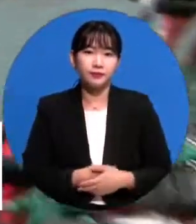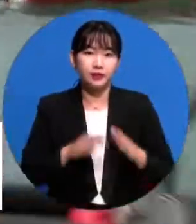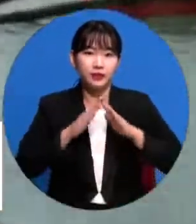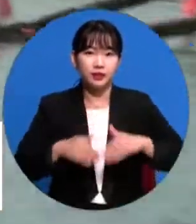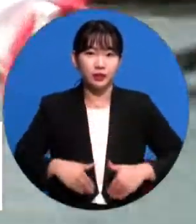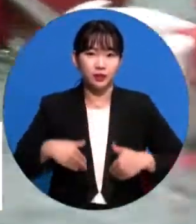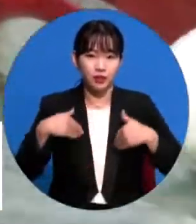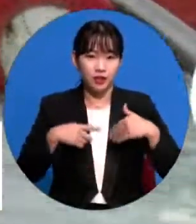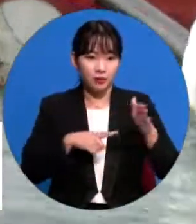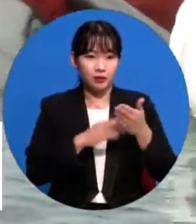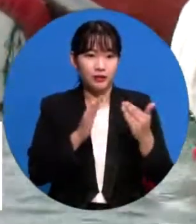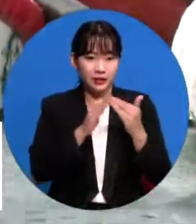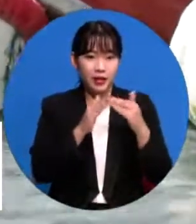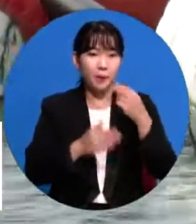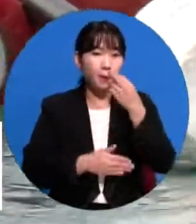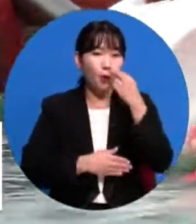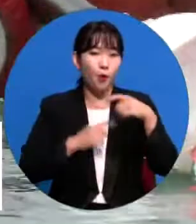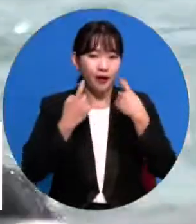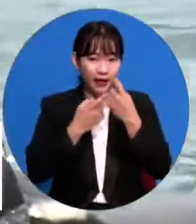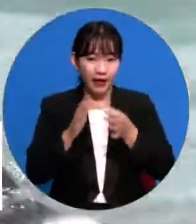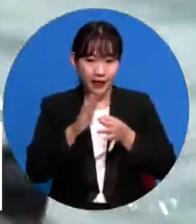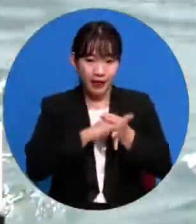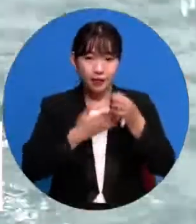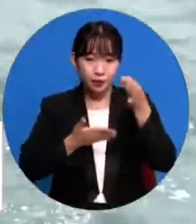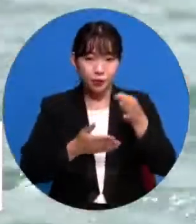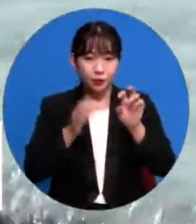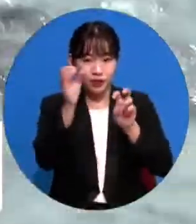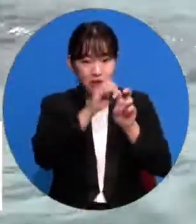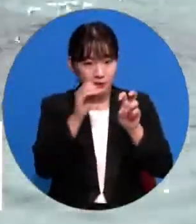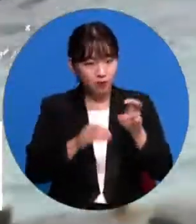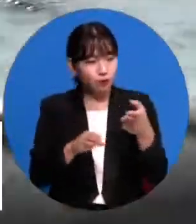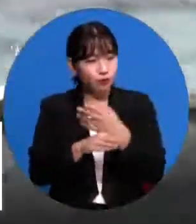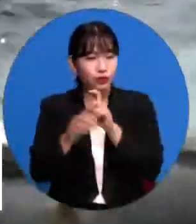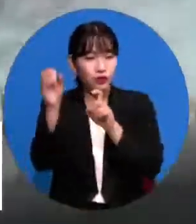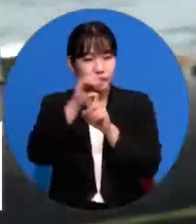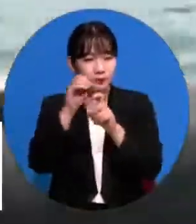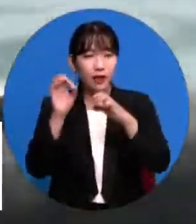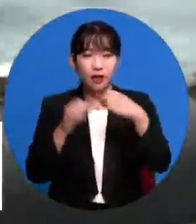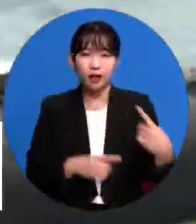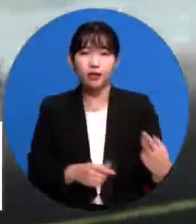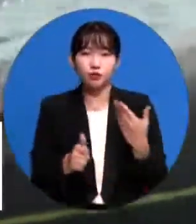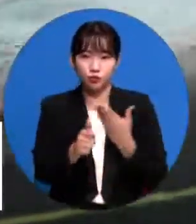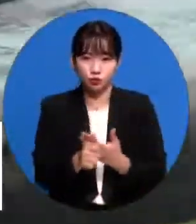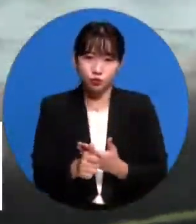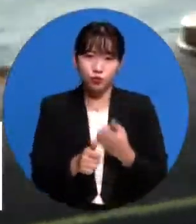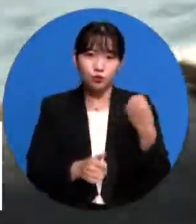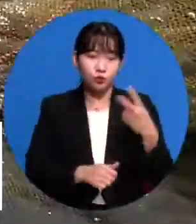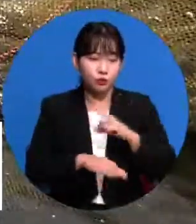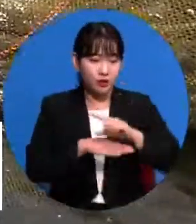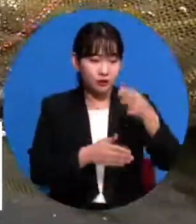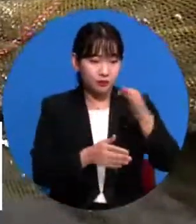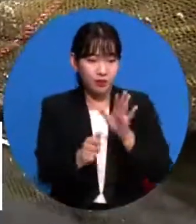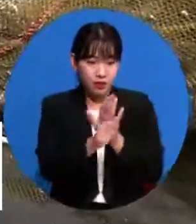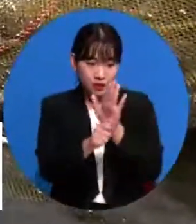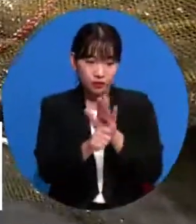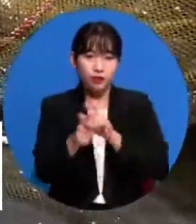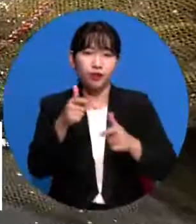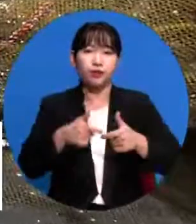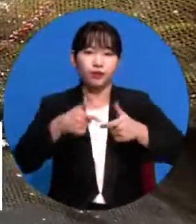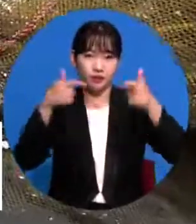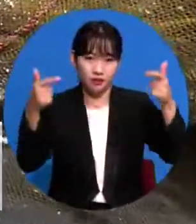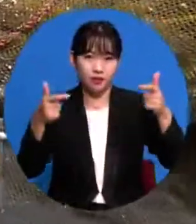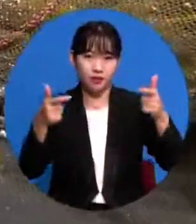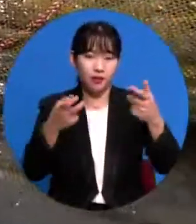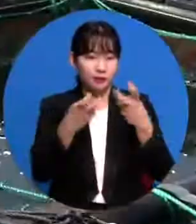전라남도는 어가 의 보험자 보단 비율의 20% 에서 10% 로 낮추고 지방 비의 지원해 그래 대폭 확대하는